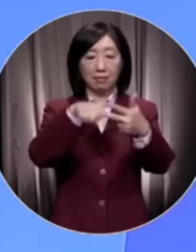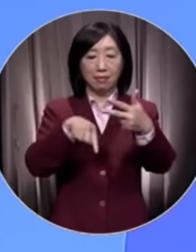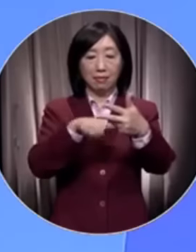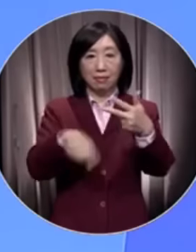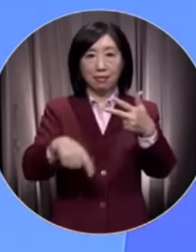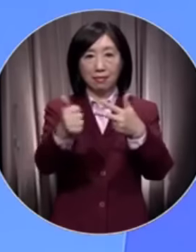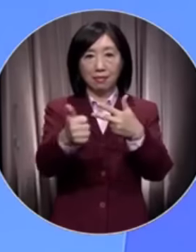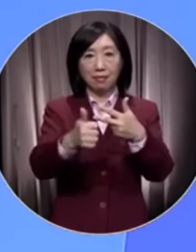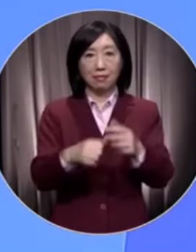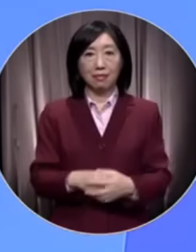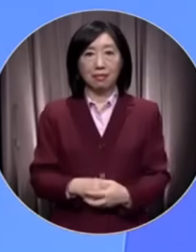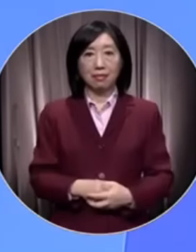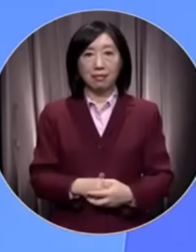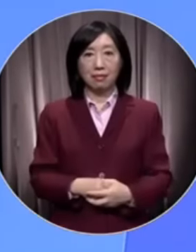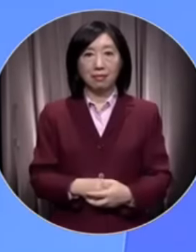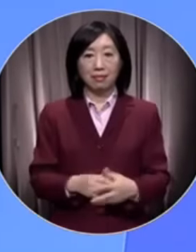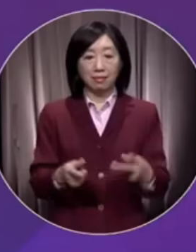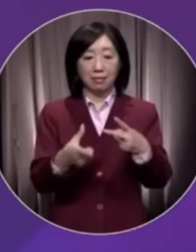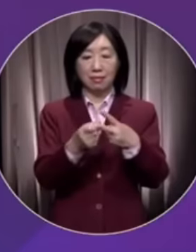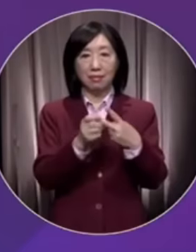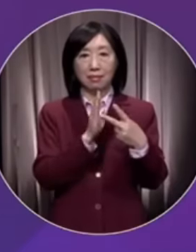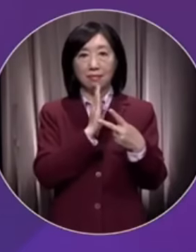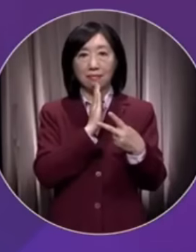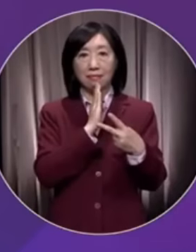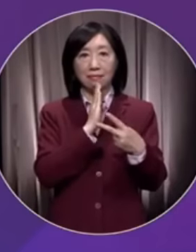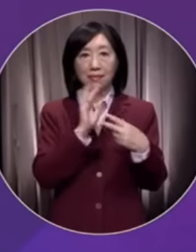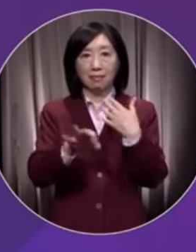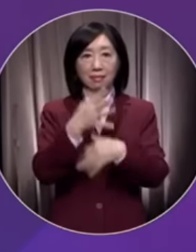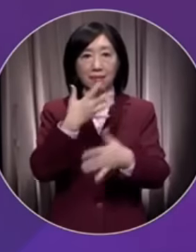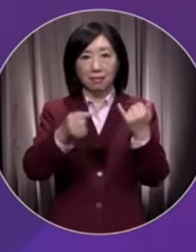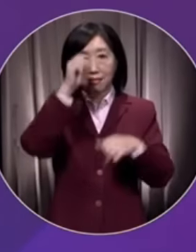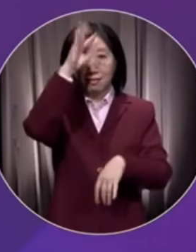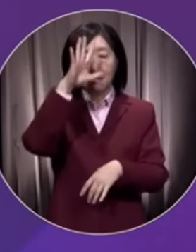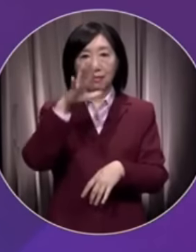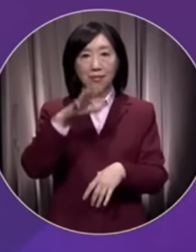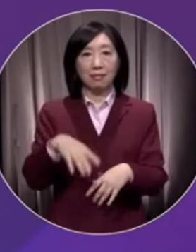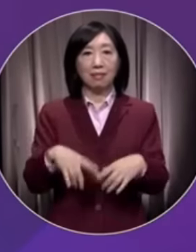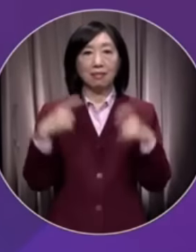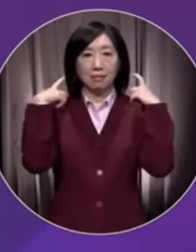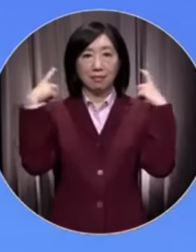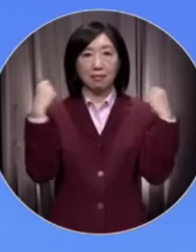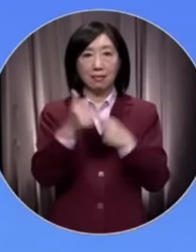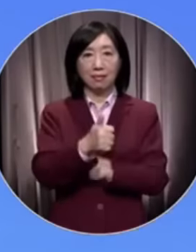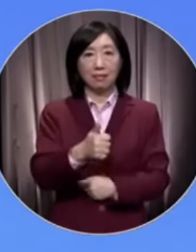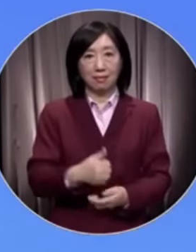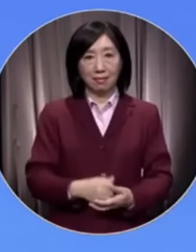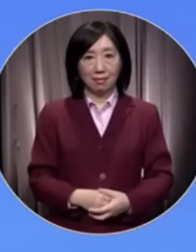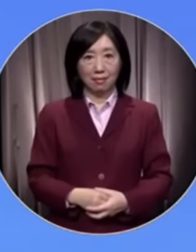生，第二位是亲民党总统候选人宋楚瑜先生，